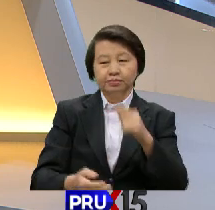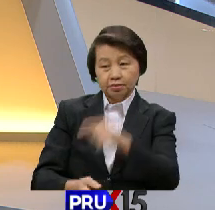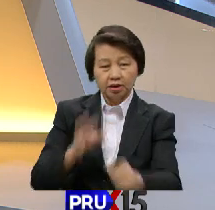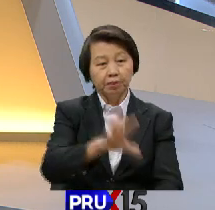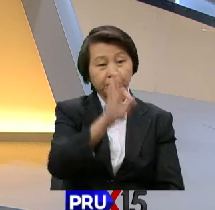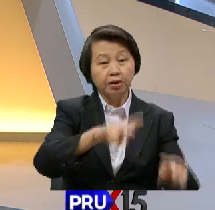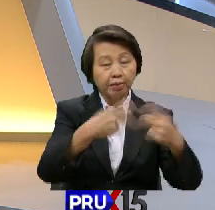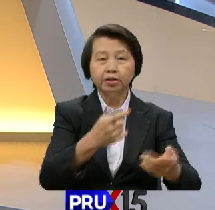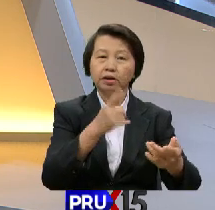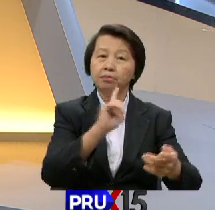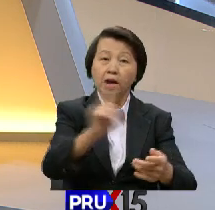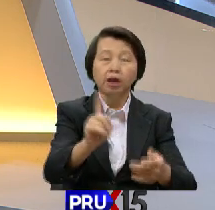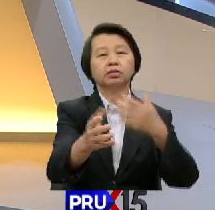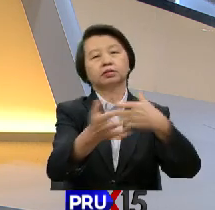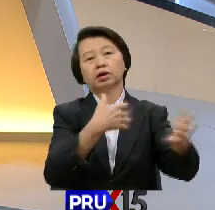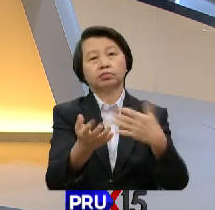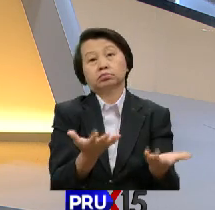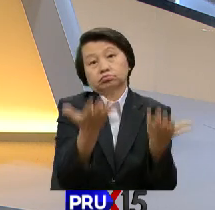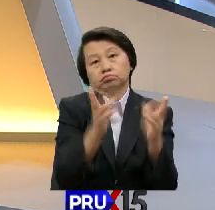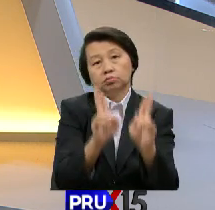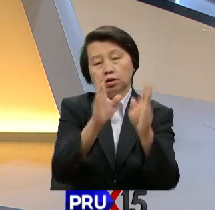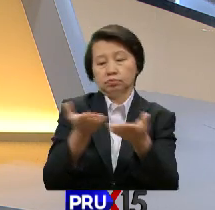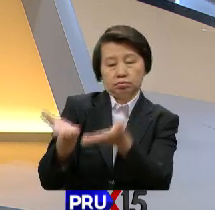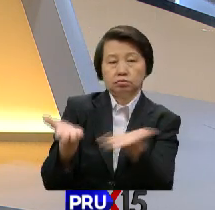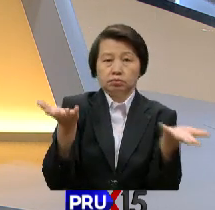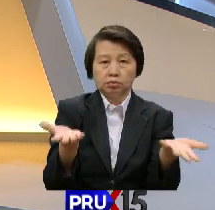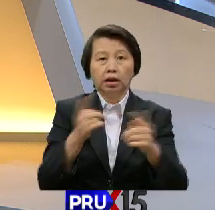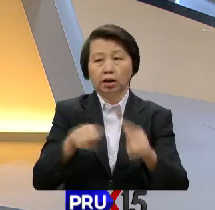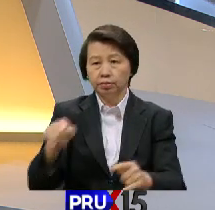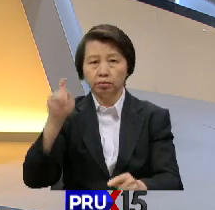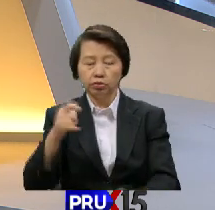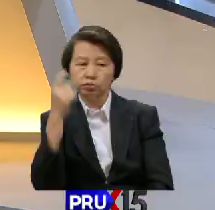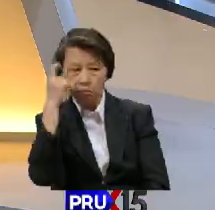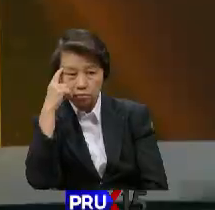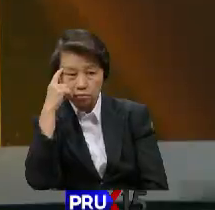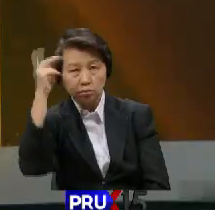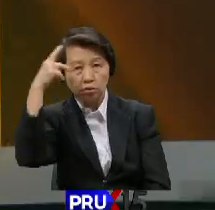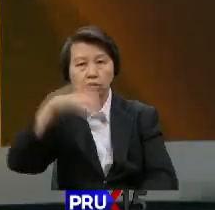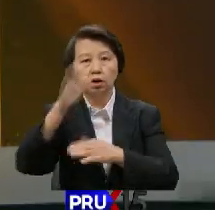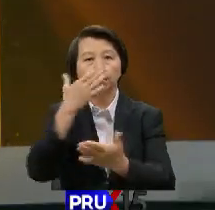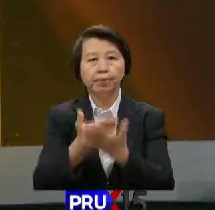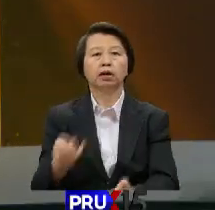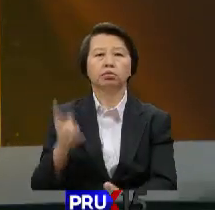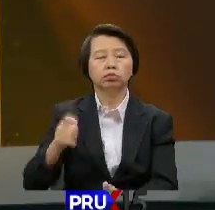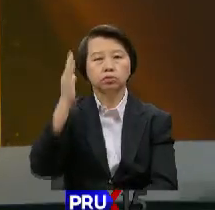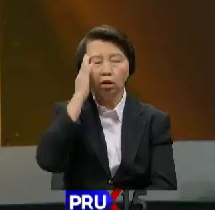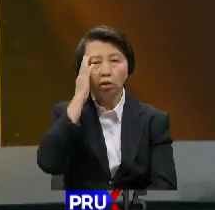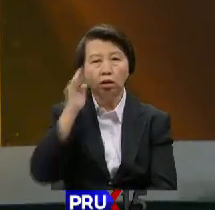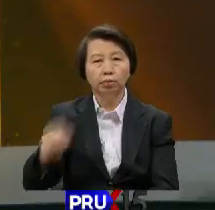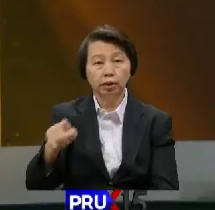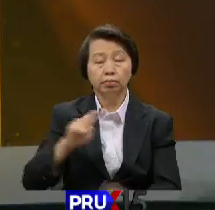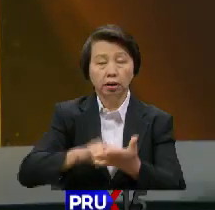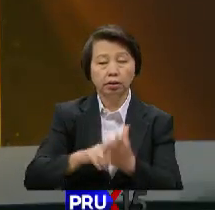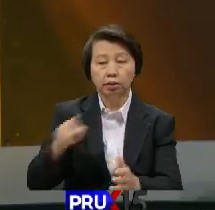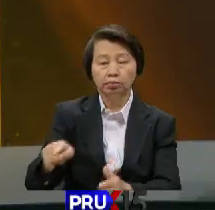mana ataupun kepulang tetapi yang penting mereka ada literasi politik yang lebih baik maksudnya mereka